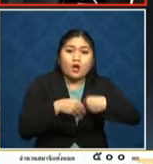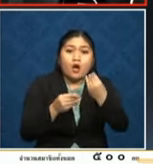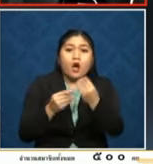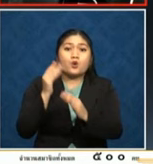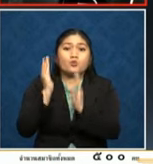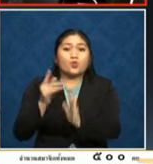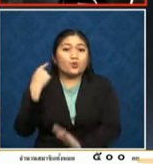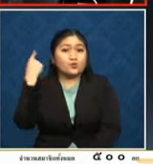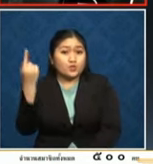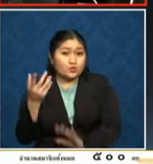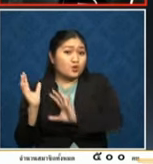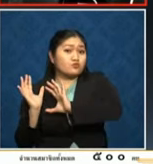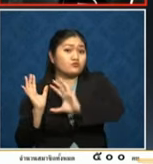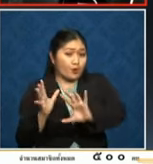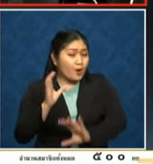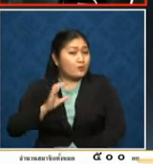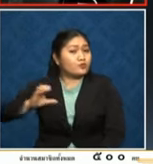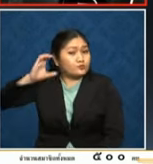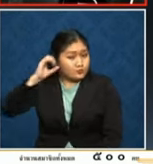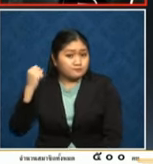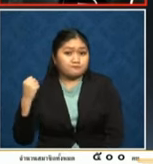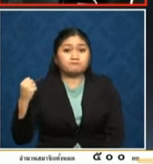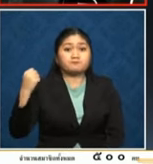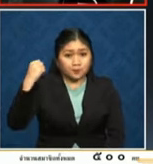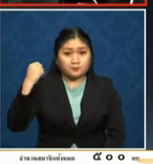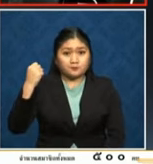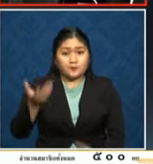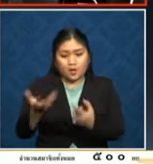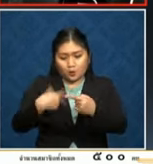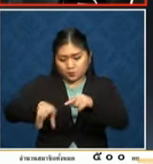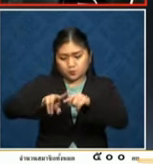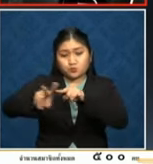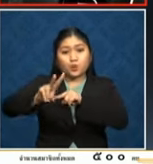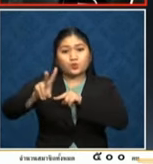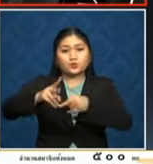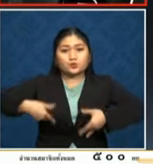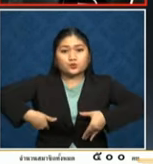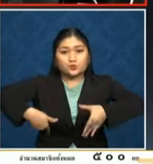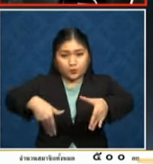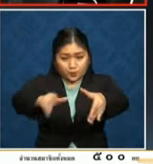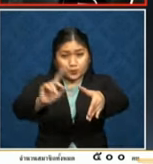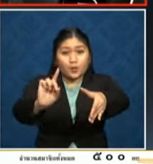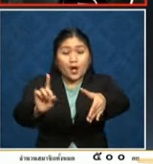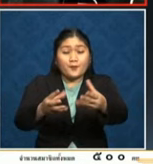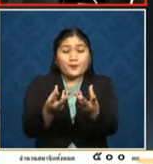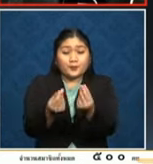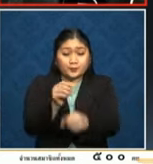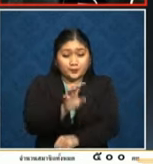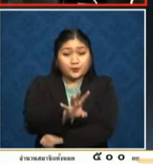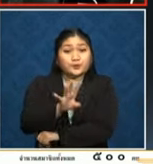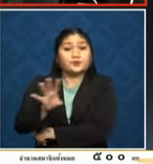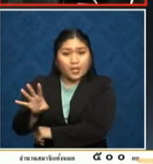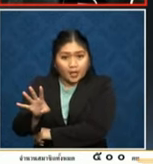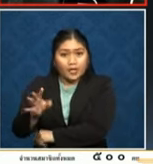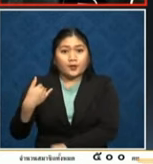ร้างความเชื่อมั่นสำหรับนักท่องเที่ยวที่มาเยือนค่ะเรื่องที่2นะคะถนนทางหลวงหมายเลข44หรือ Southern Seaboard ในเวล